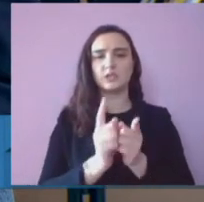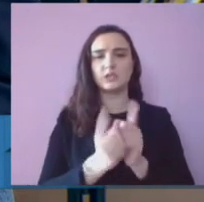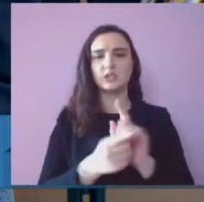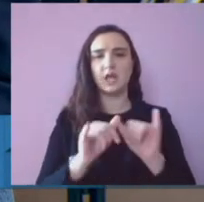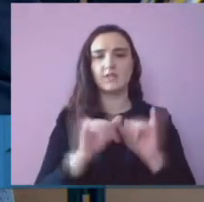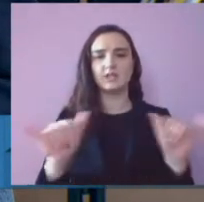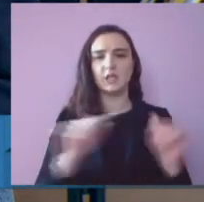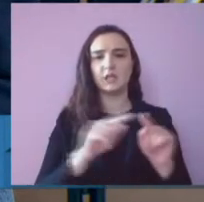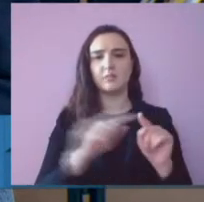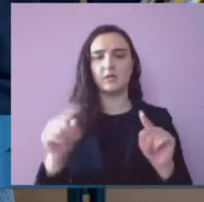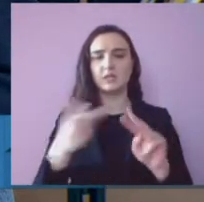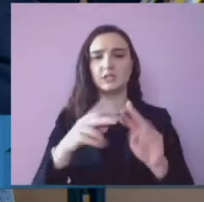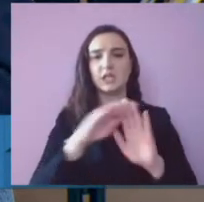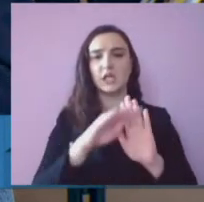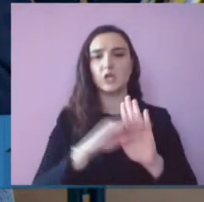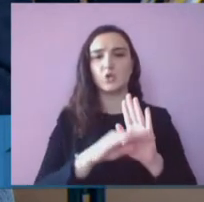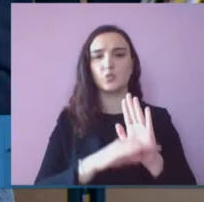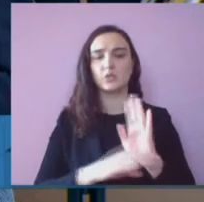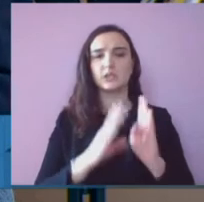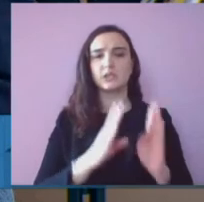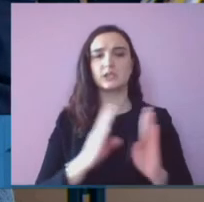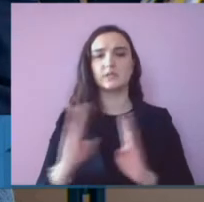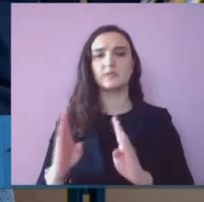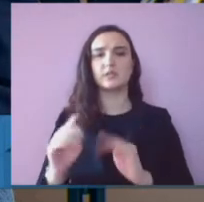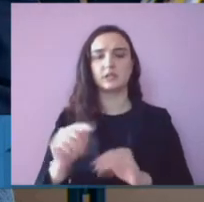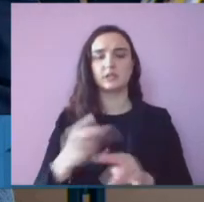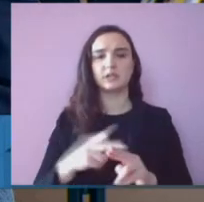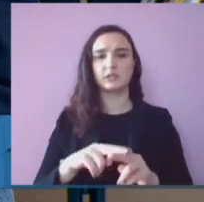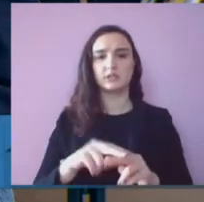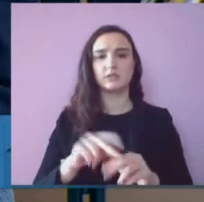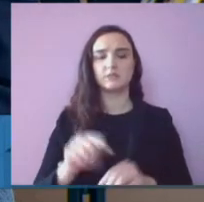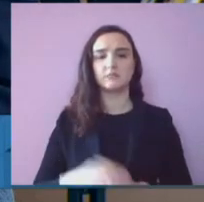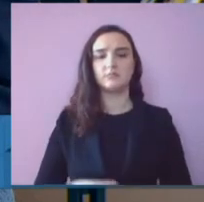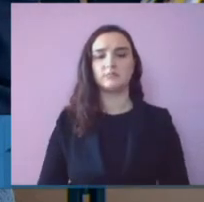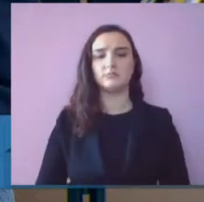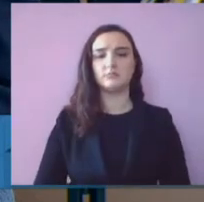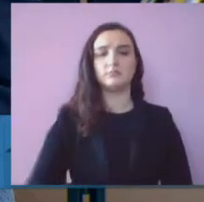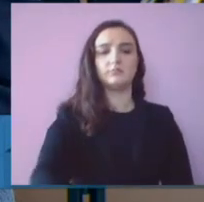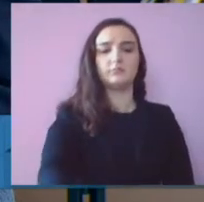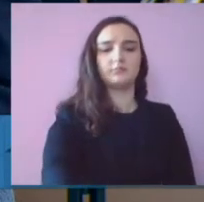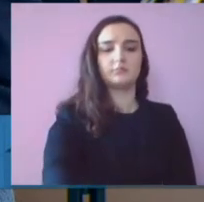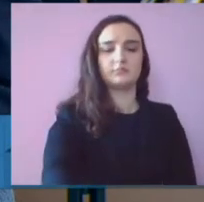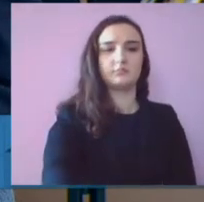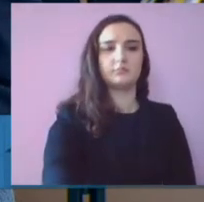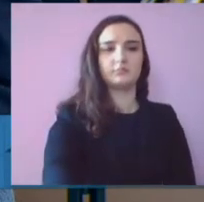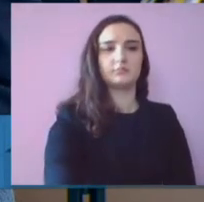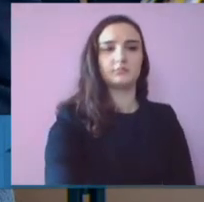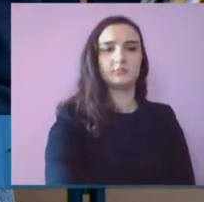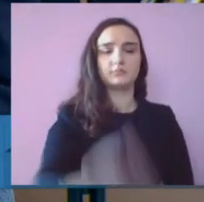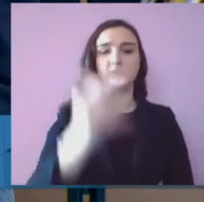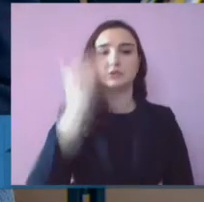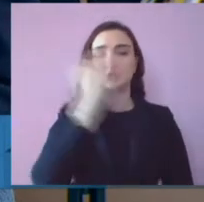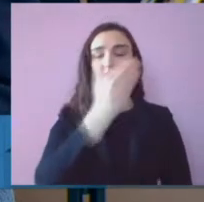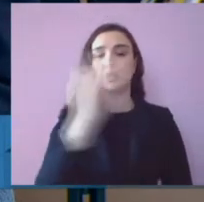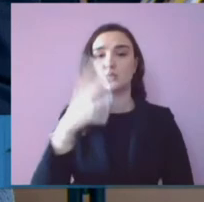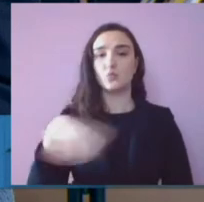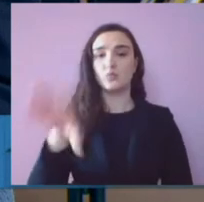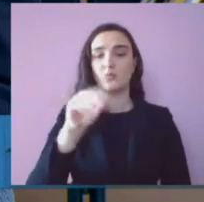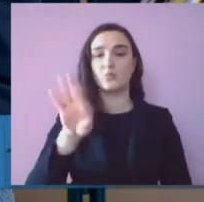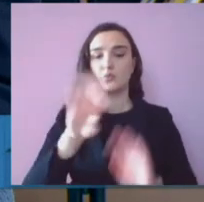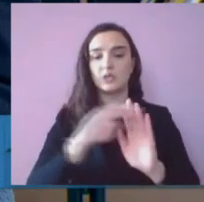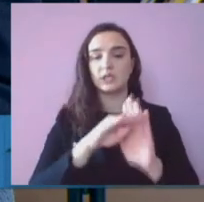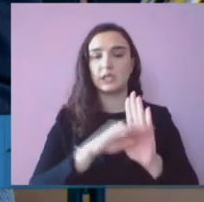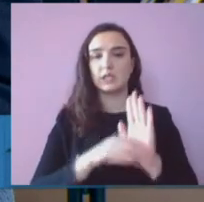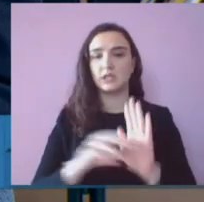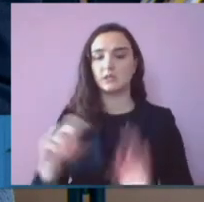სისტემა ქცევისა, რა, ინსტინქტია იერარქიული. ამიტომ საზოგადოება რაც უფრო იერარქიულ კიბეზე სწორად და